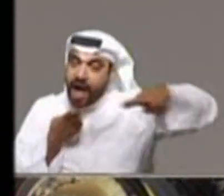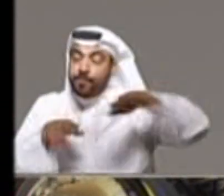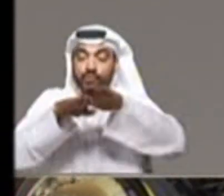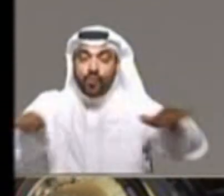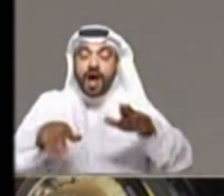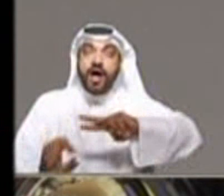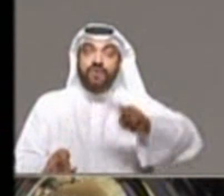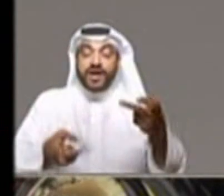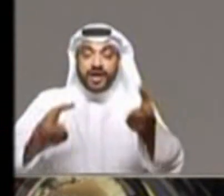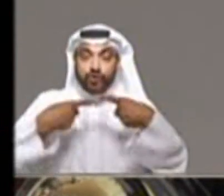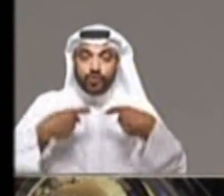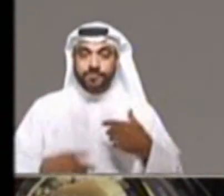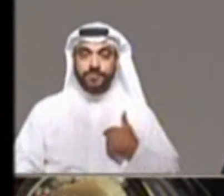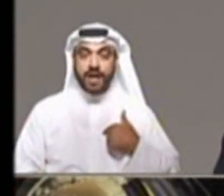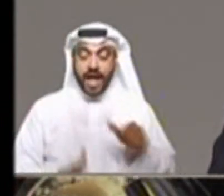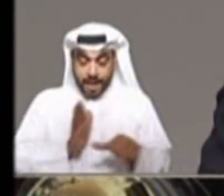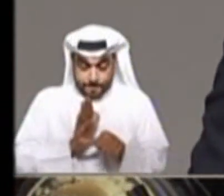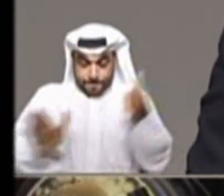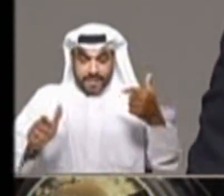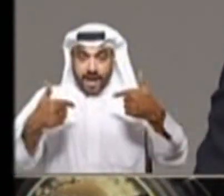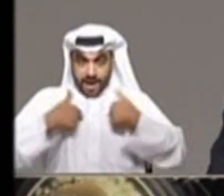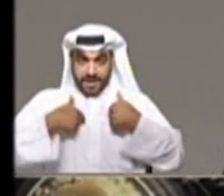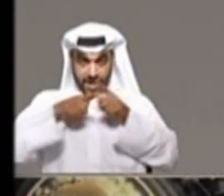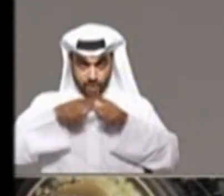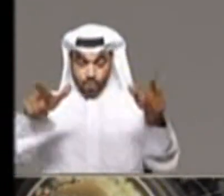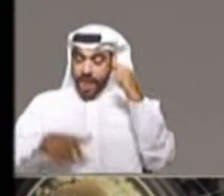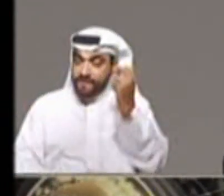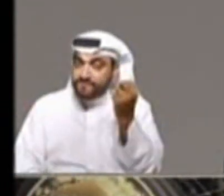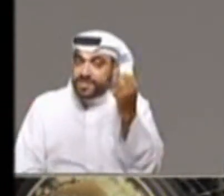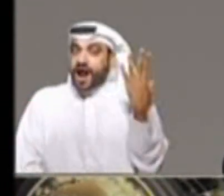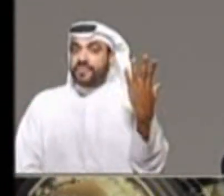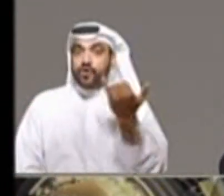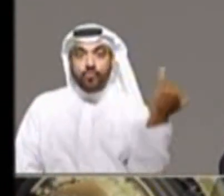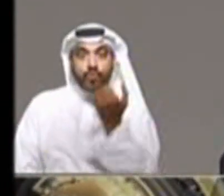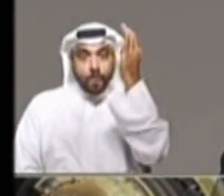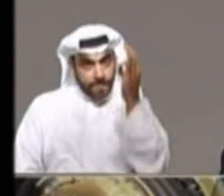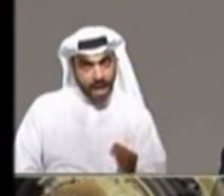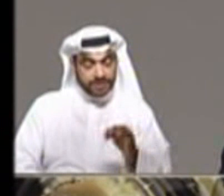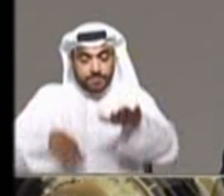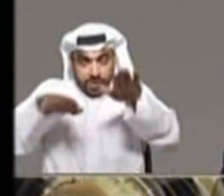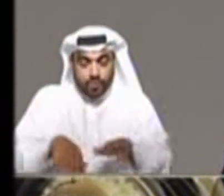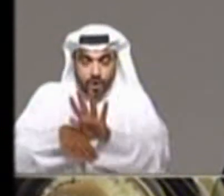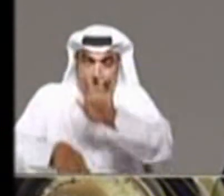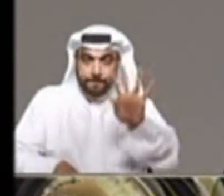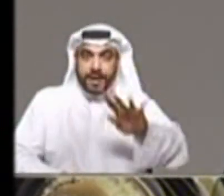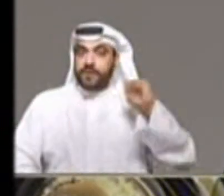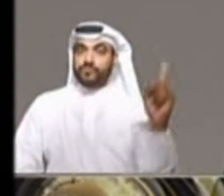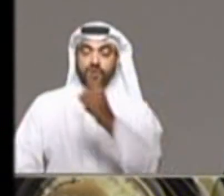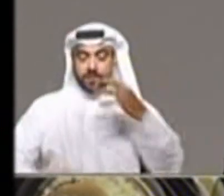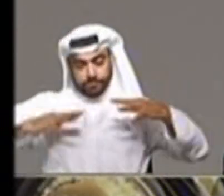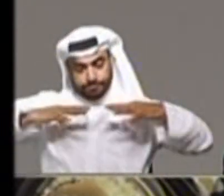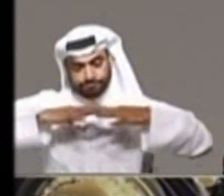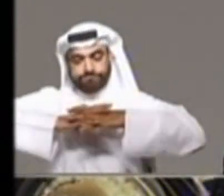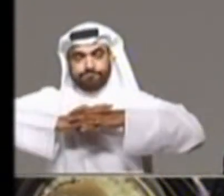التكنولوجي. إذا نحن بدءا نتحدث عن افتراض وجود دور برلماني دولي متكامل